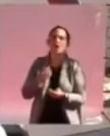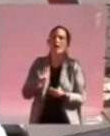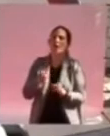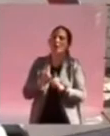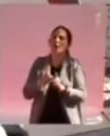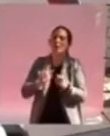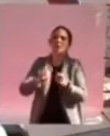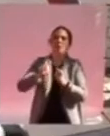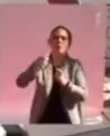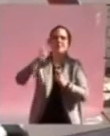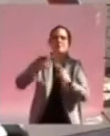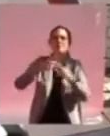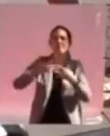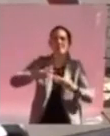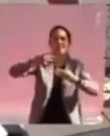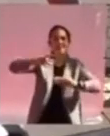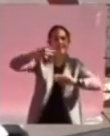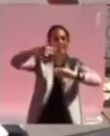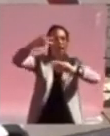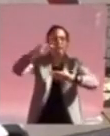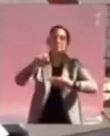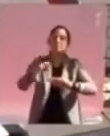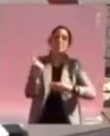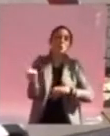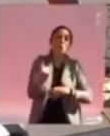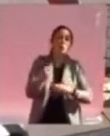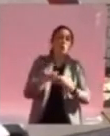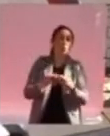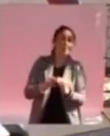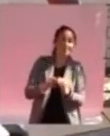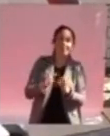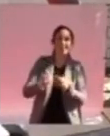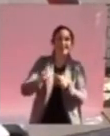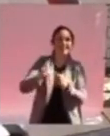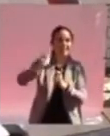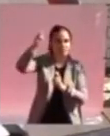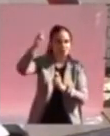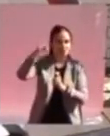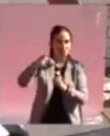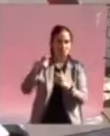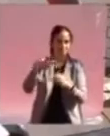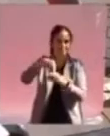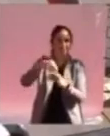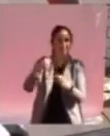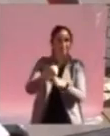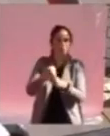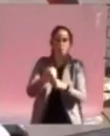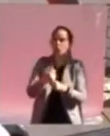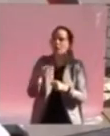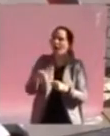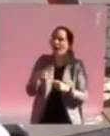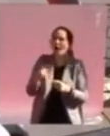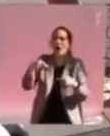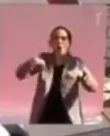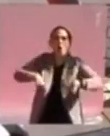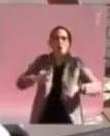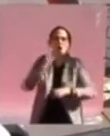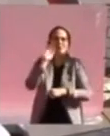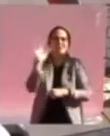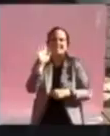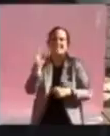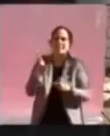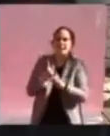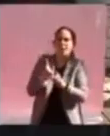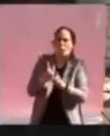di crescita e di valorizzazione ma oggi è come entrare in un labirinto pieno di strettoie dal